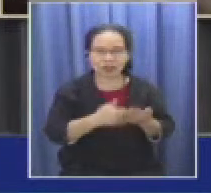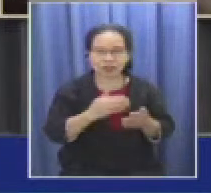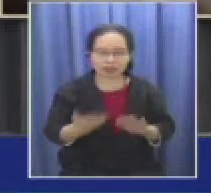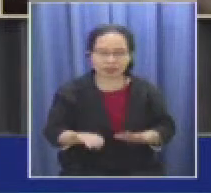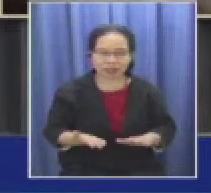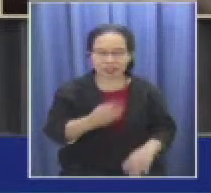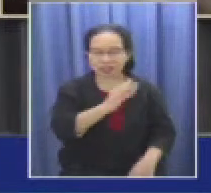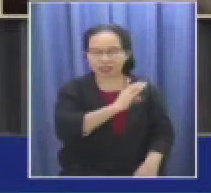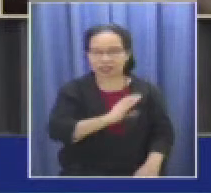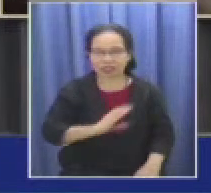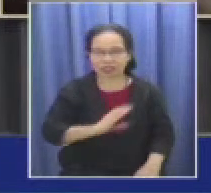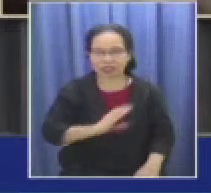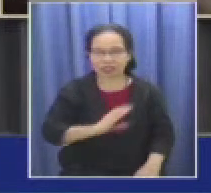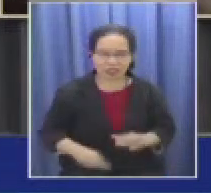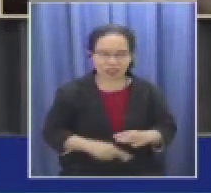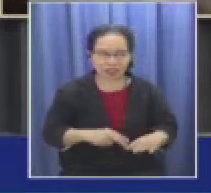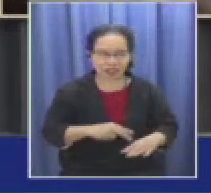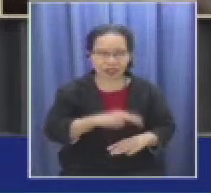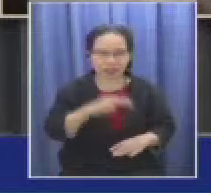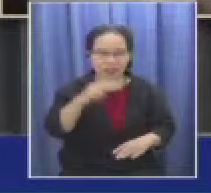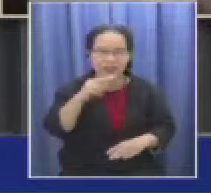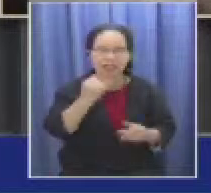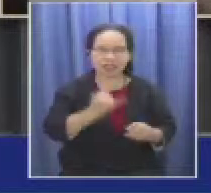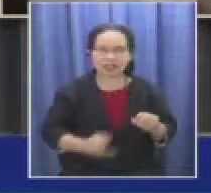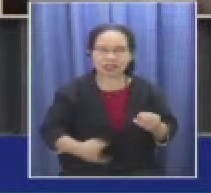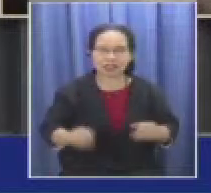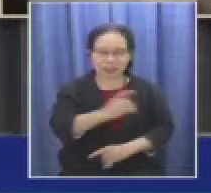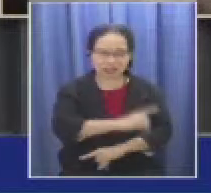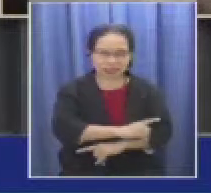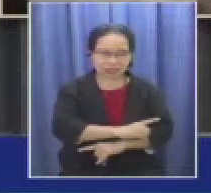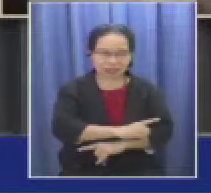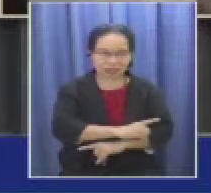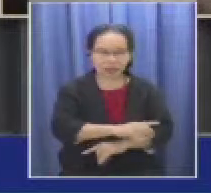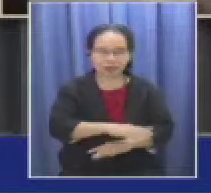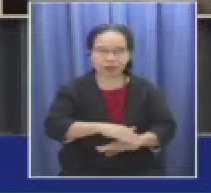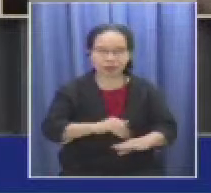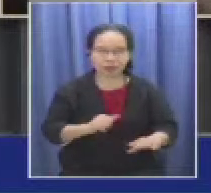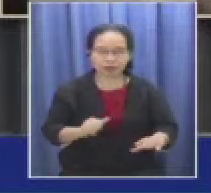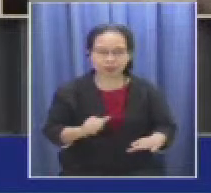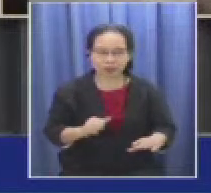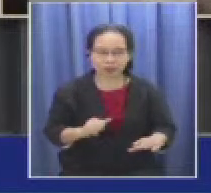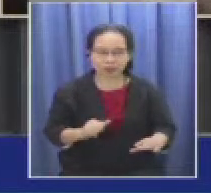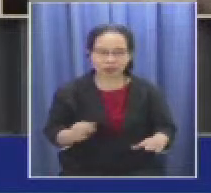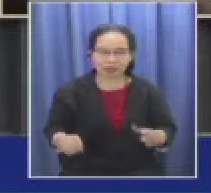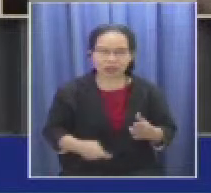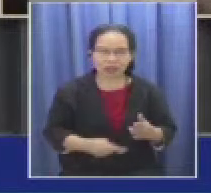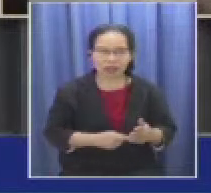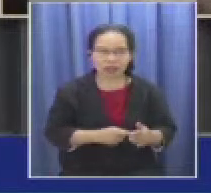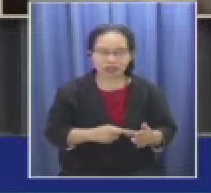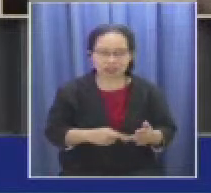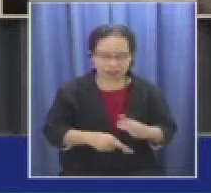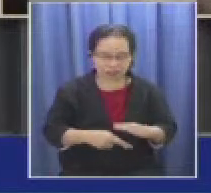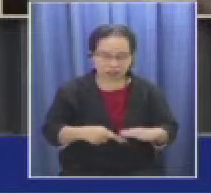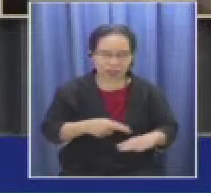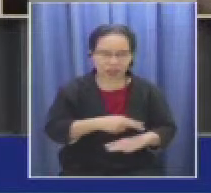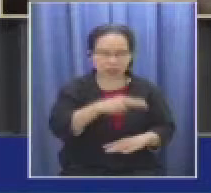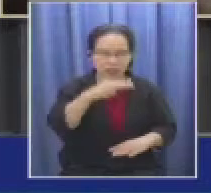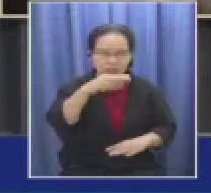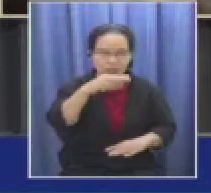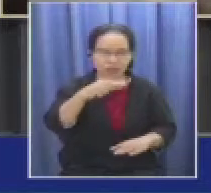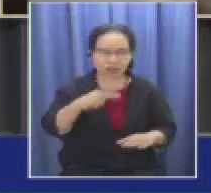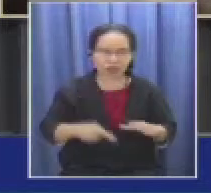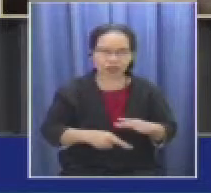da wo bɛwu Maria ntumi nyɛ everisi wawu awufo no nyanyaneye Maria wu ya kyere